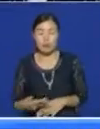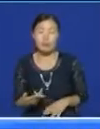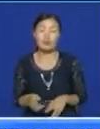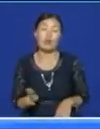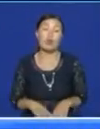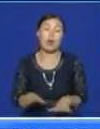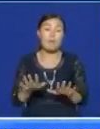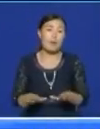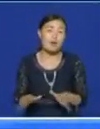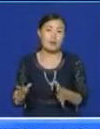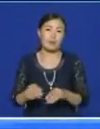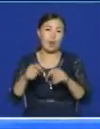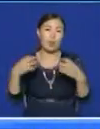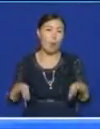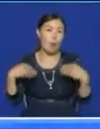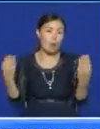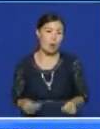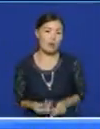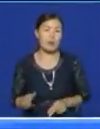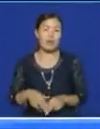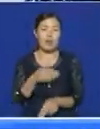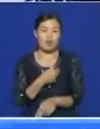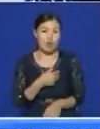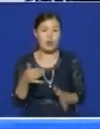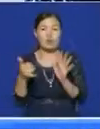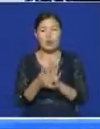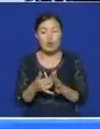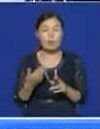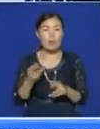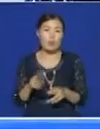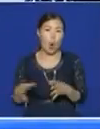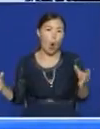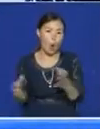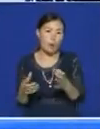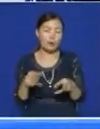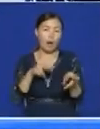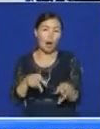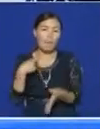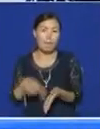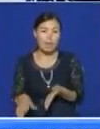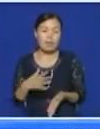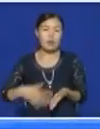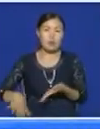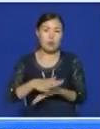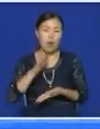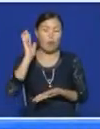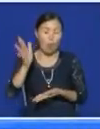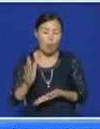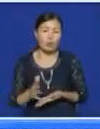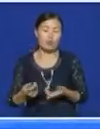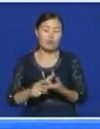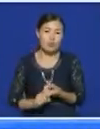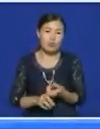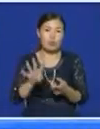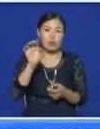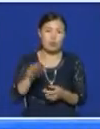Местные предприниматели одобрили проект и выразили желание создать комфортабельные комплексы. Следует отметить, что в нашей стране обучается более